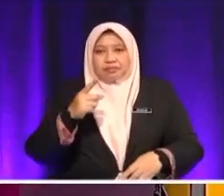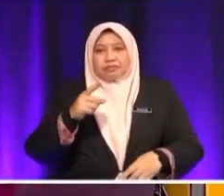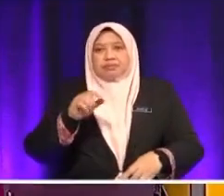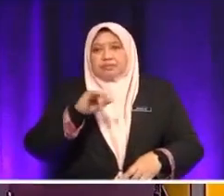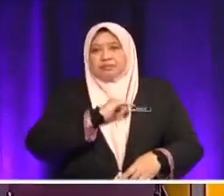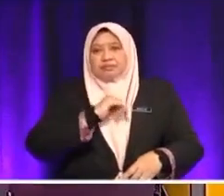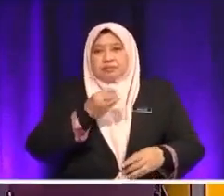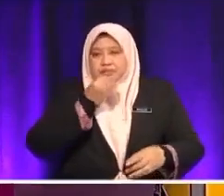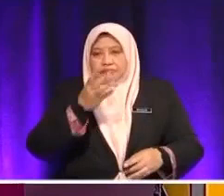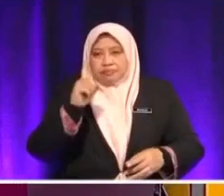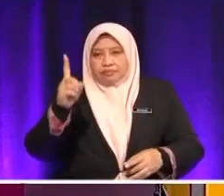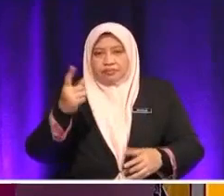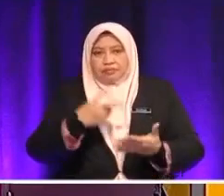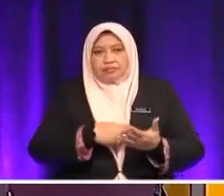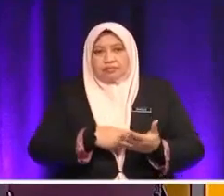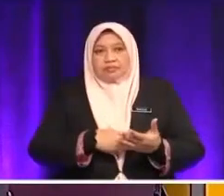lagi satu hari